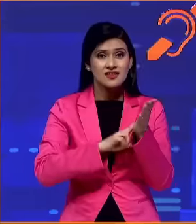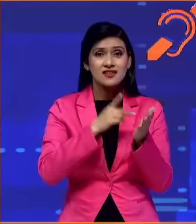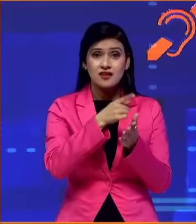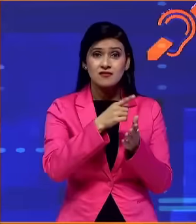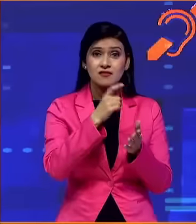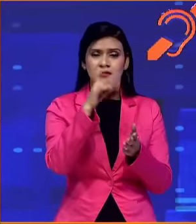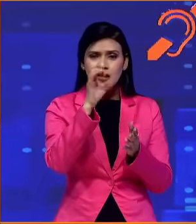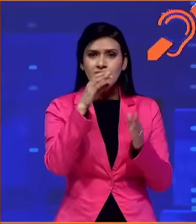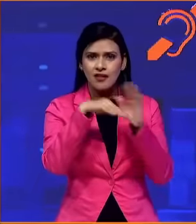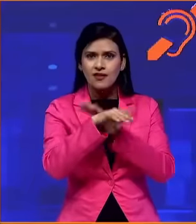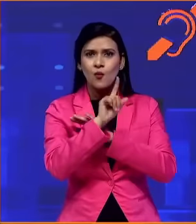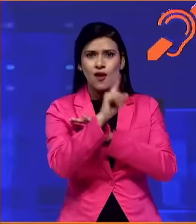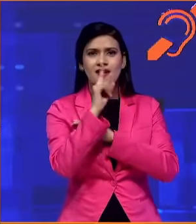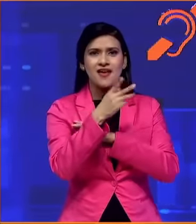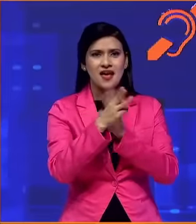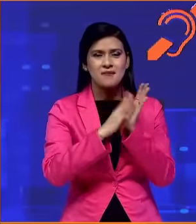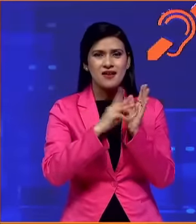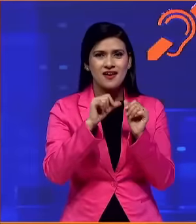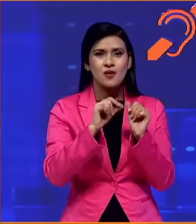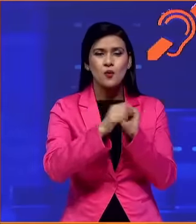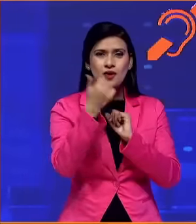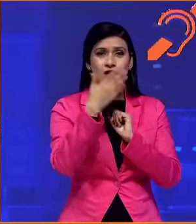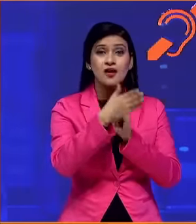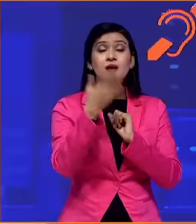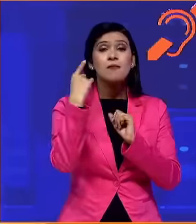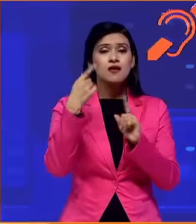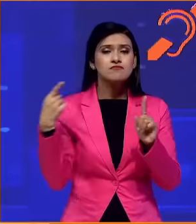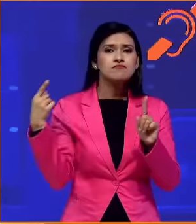देशद्रोहीहैं। आपकेखिलाफमामलादर्जकियागयाहै।